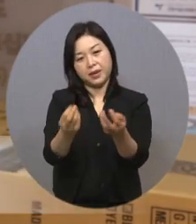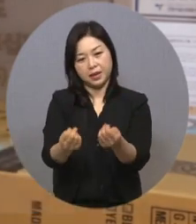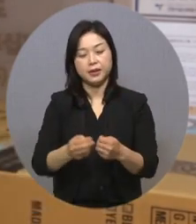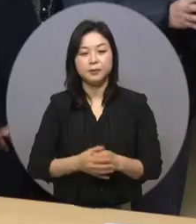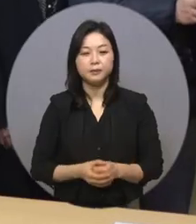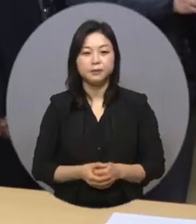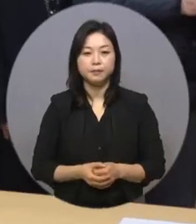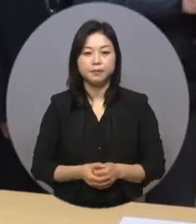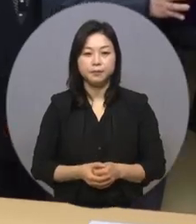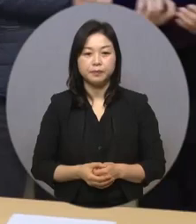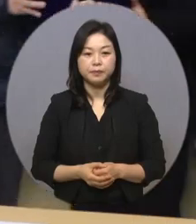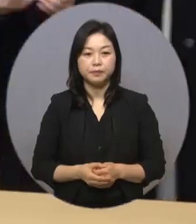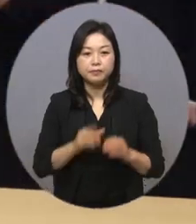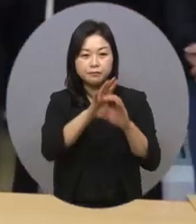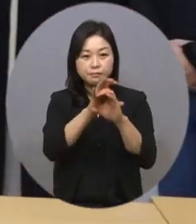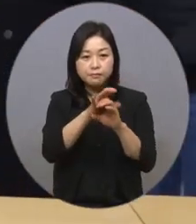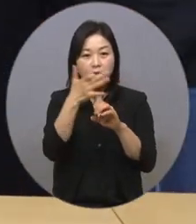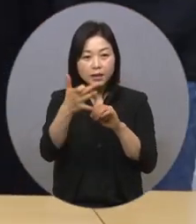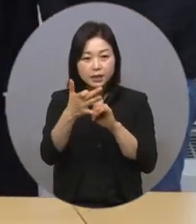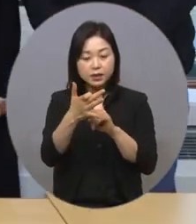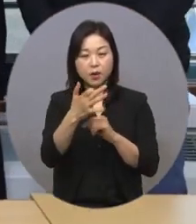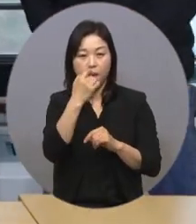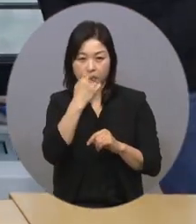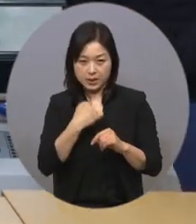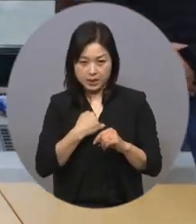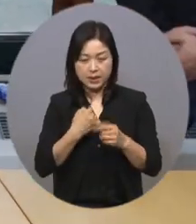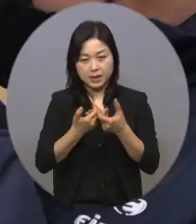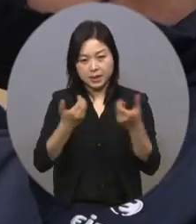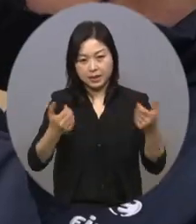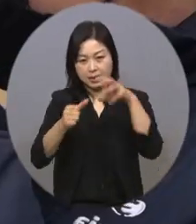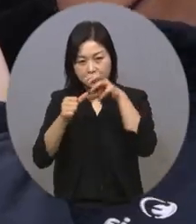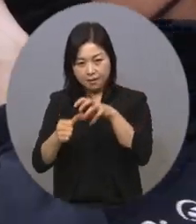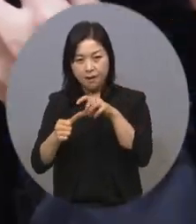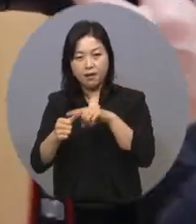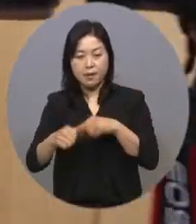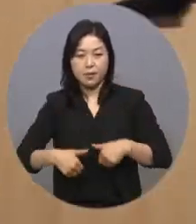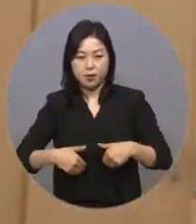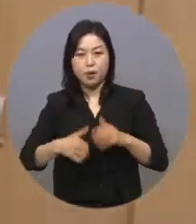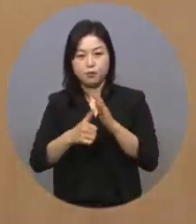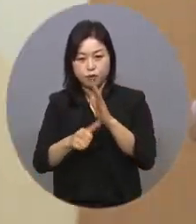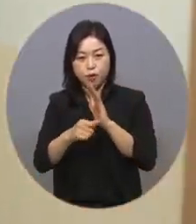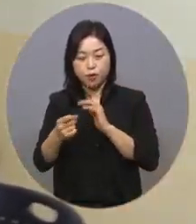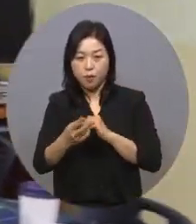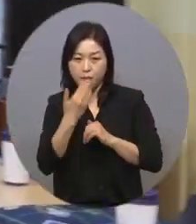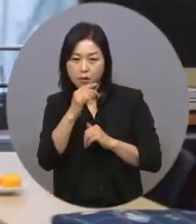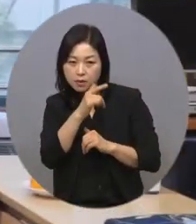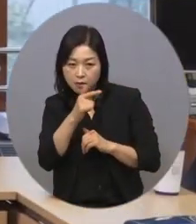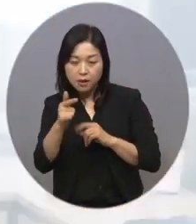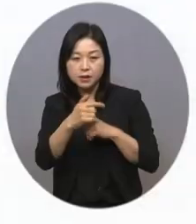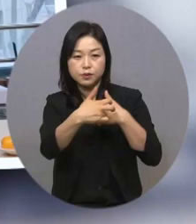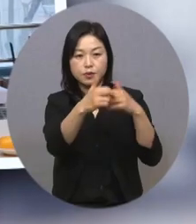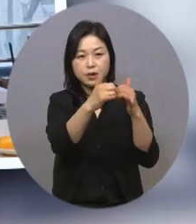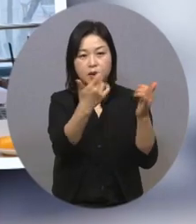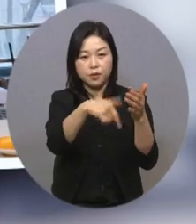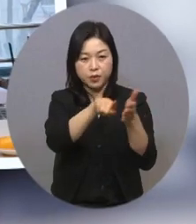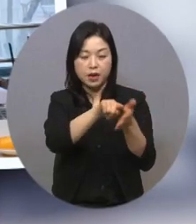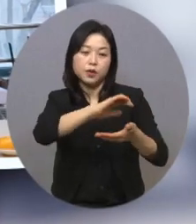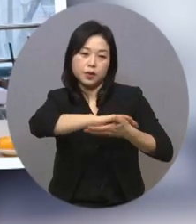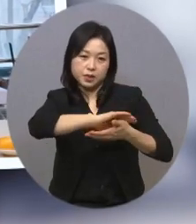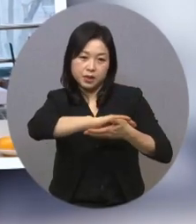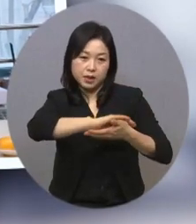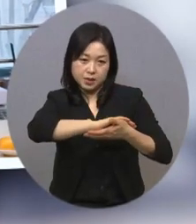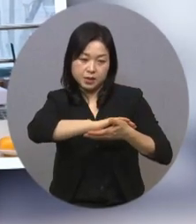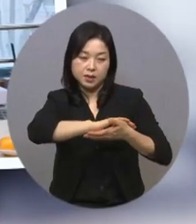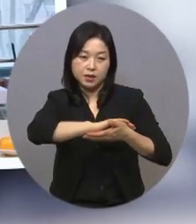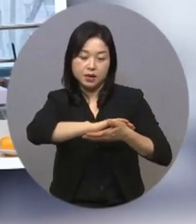듭니다. 코로나19 자가격리자의 생필품이나 식료품, 의료진을 위한 도시락 등은